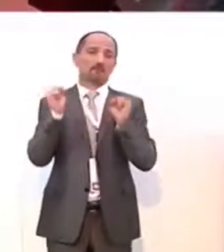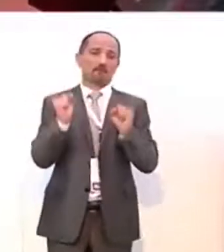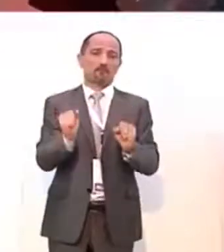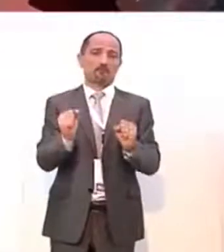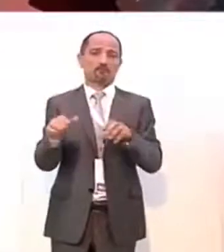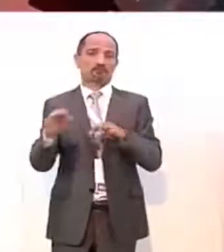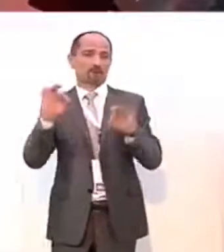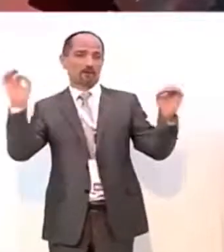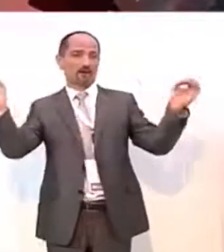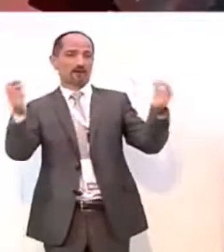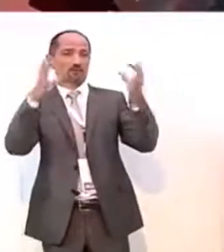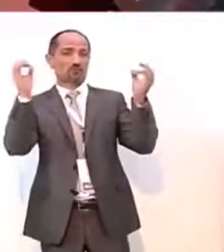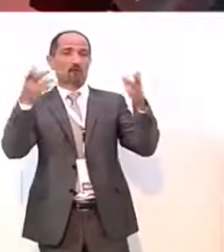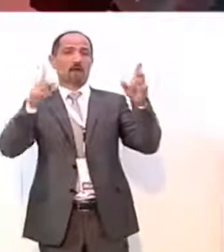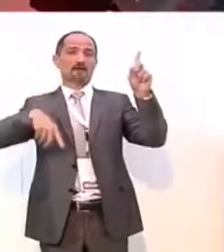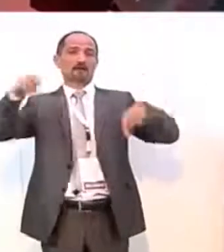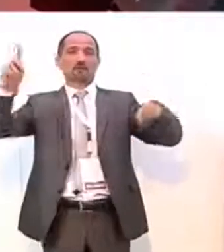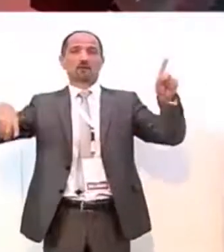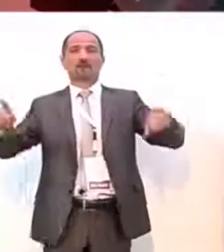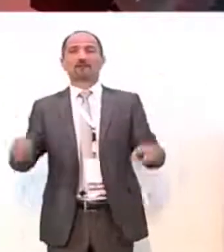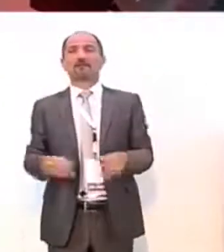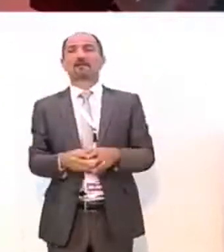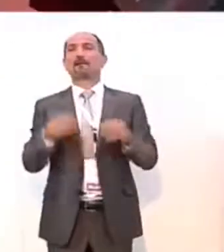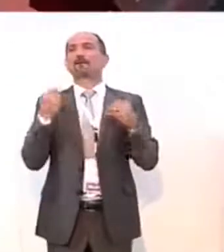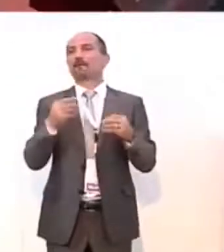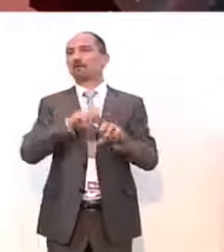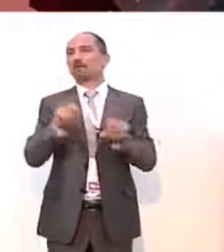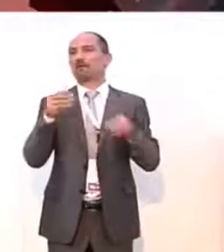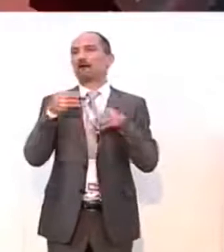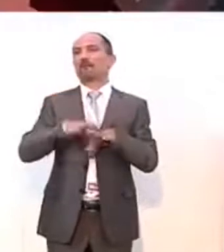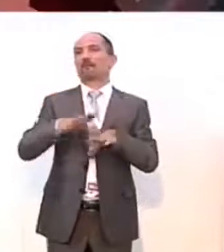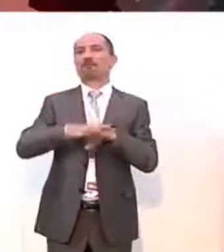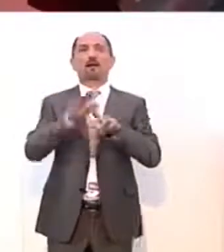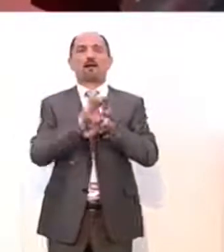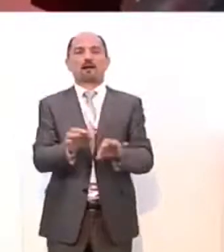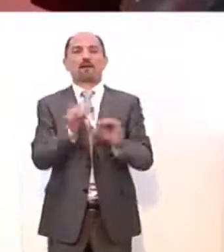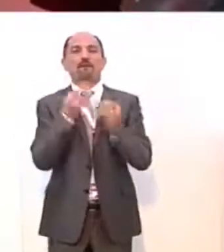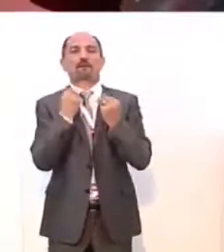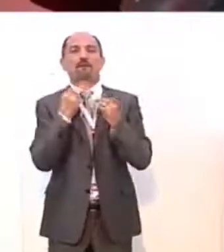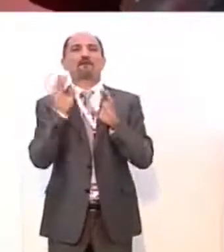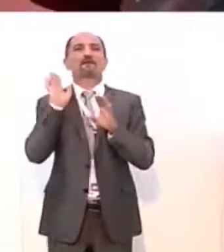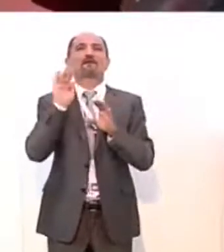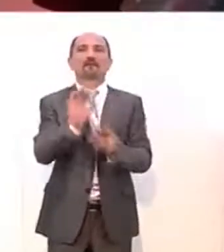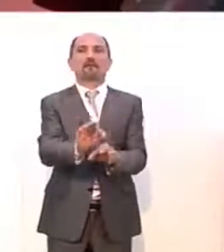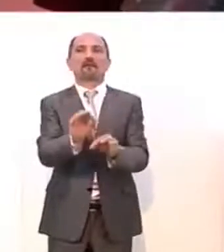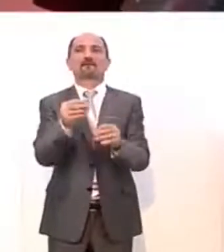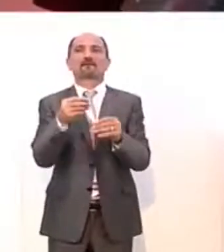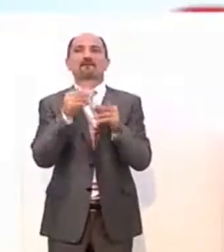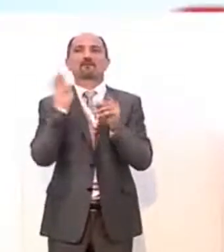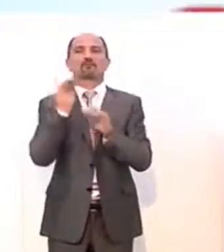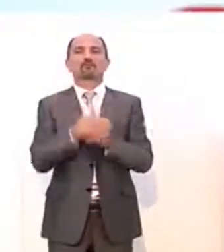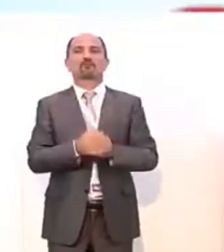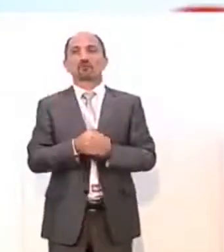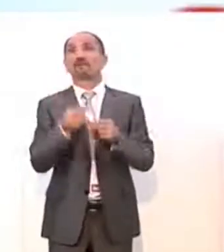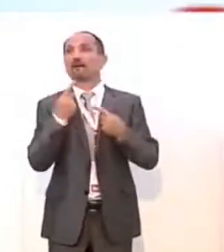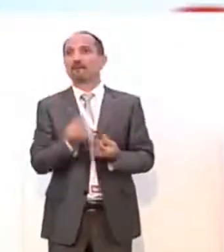molto casuale, sporadica, non così abituale anche nel frequente avvicendamento. E allora il tema